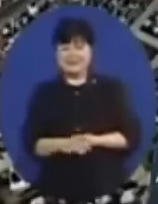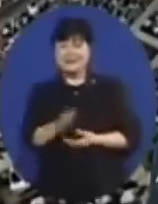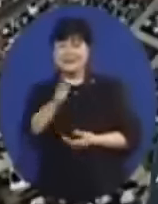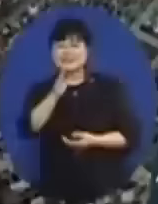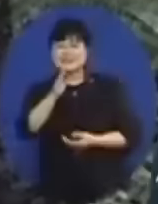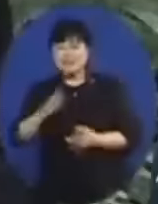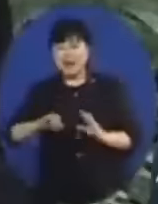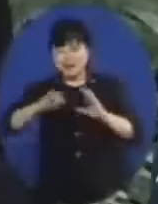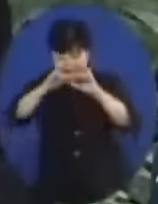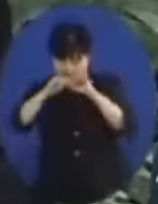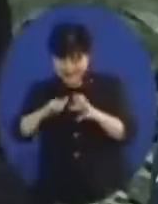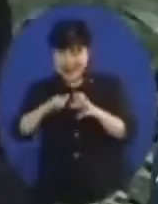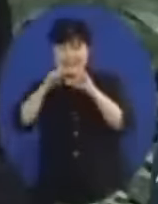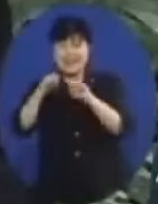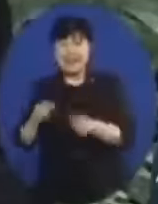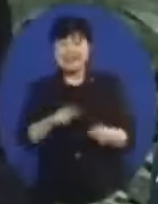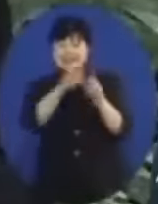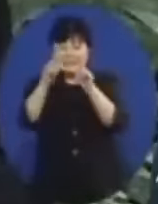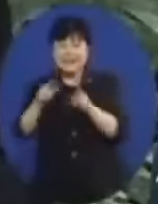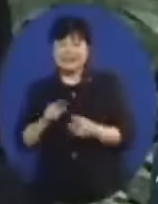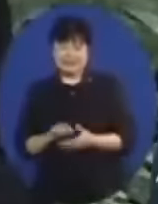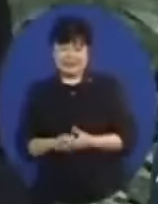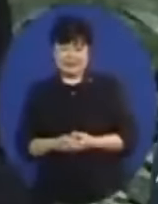참 이 세상 사는 것이